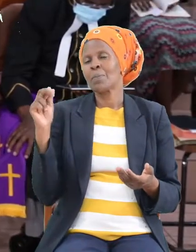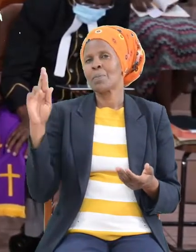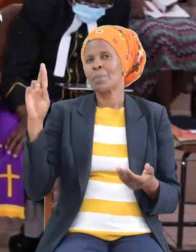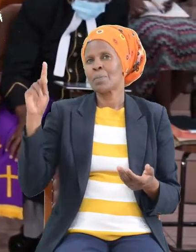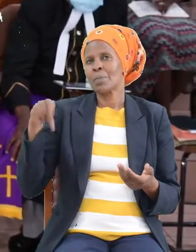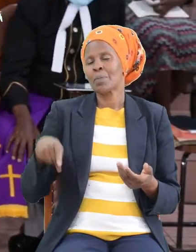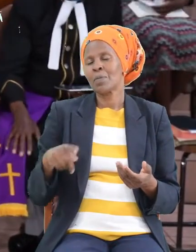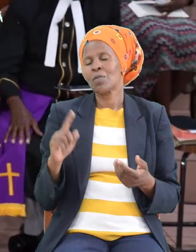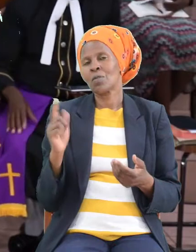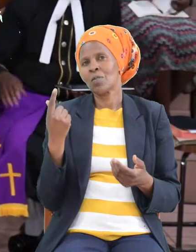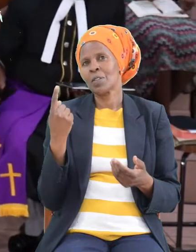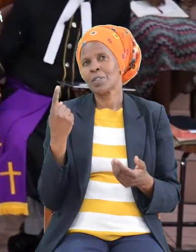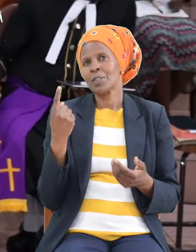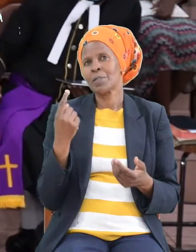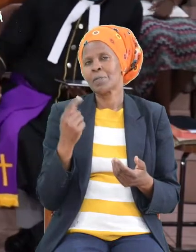Mwanzo,